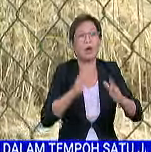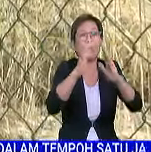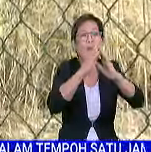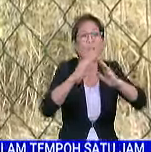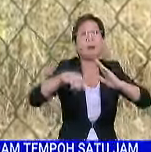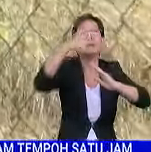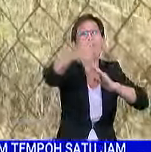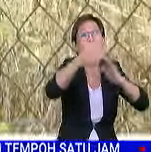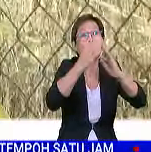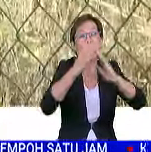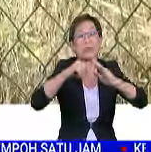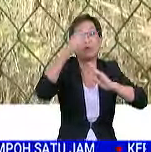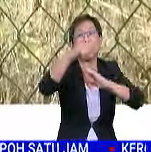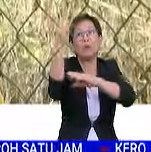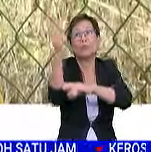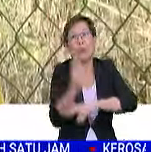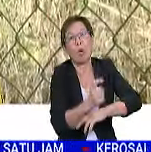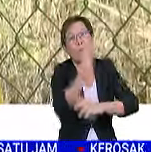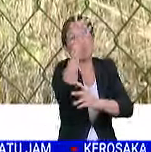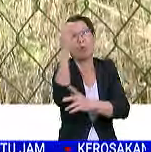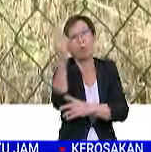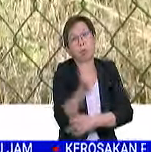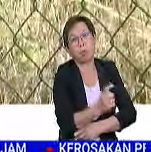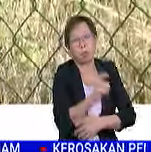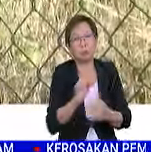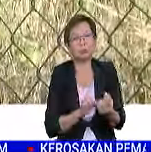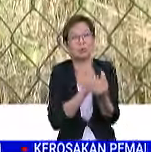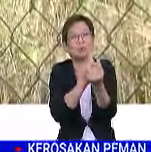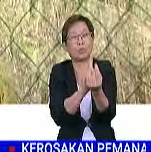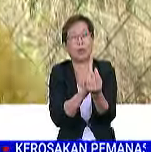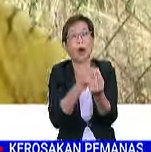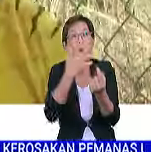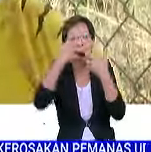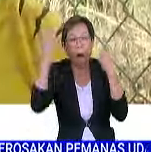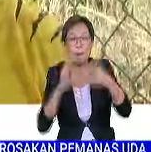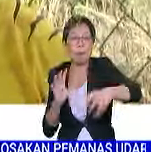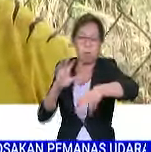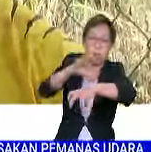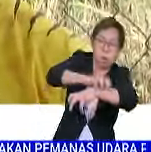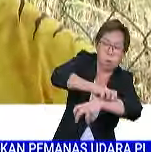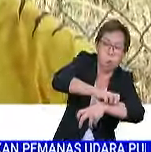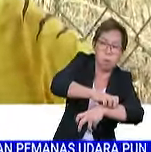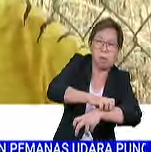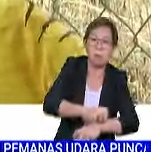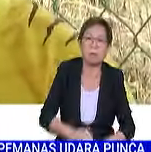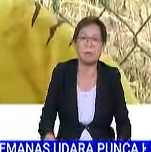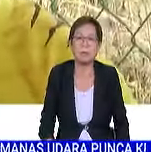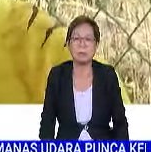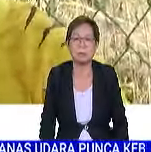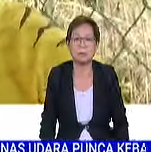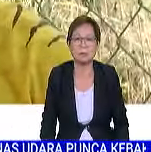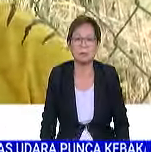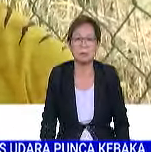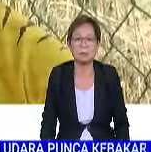tu. Toreh-toreh. Sampai depan harimau tu dia pergi ngap. Lain orang dia buat masak-masak nak kenduri